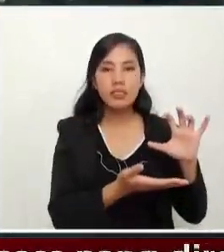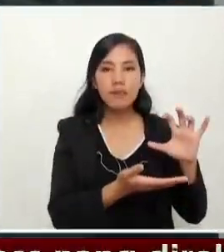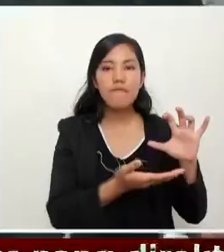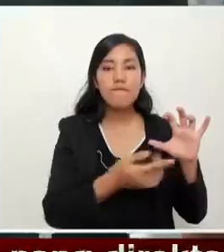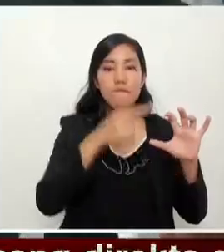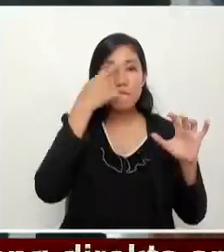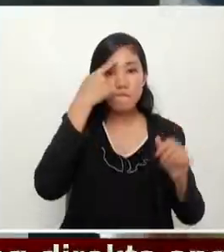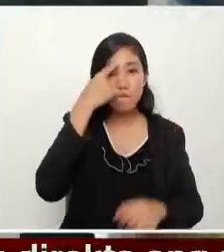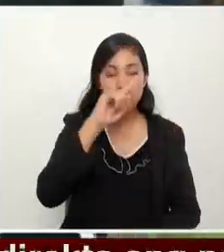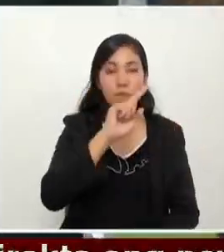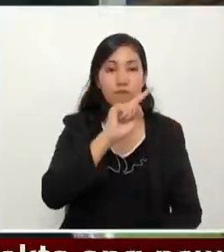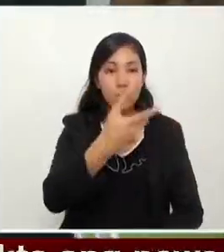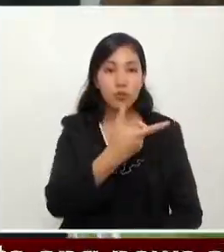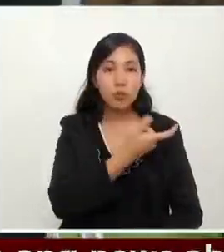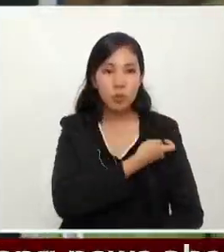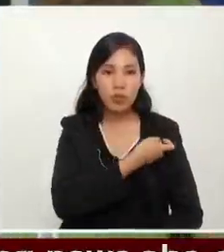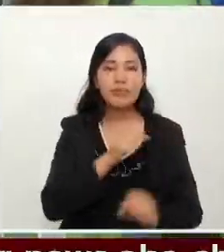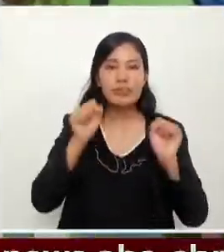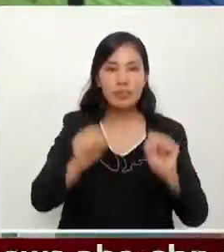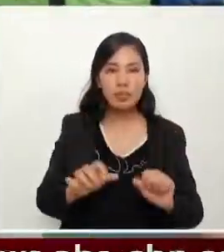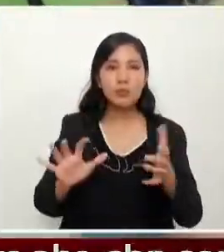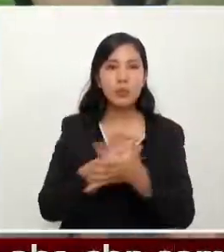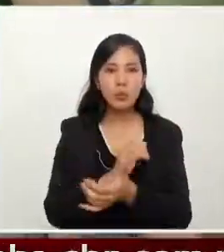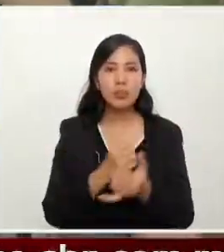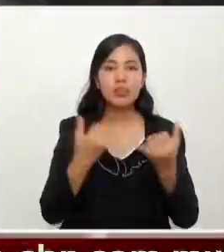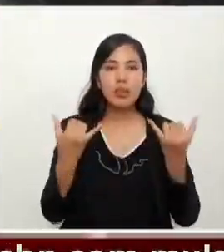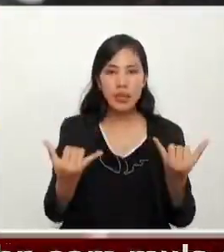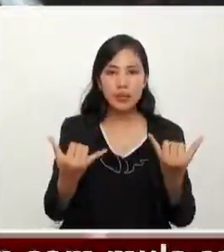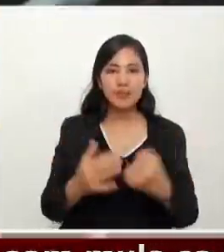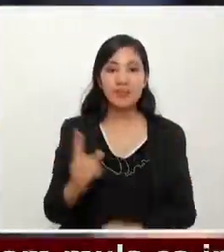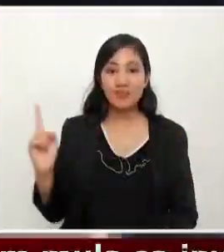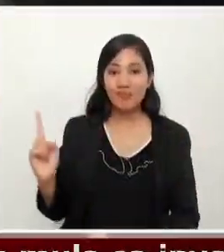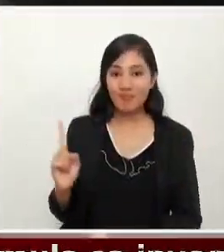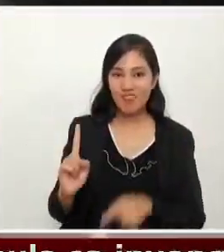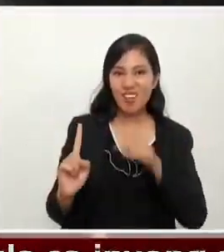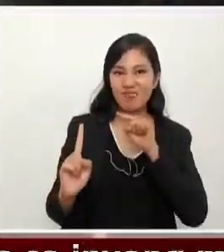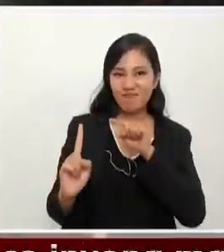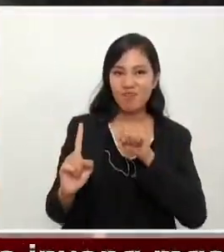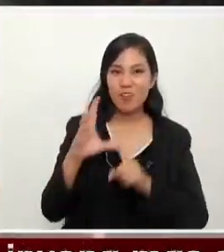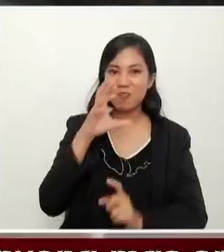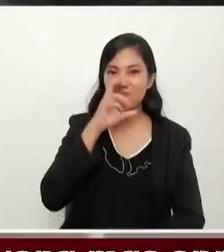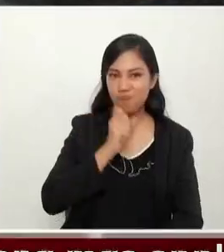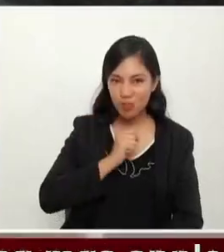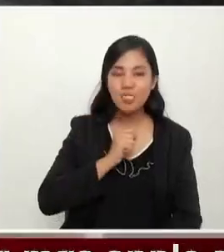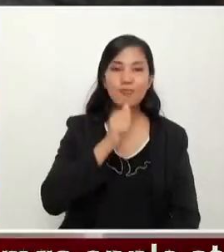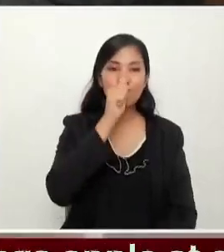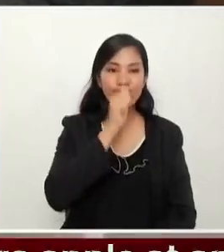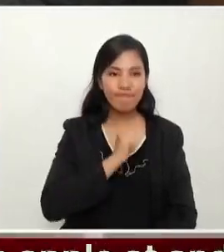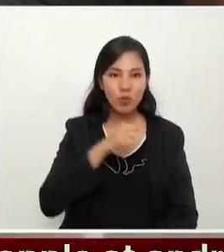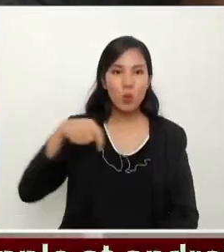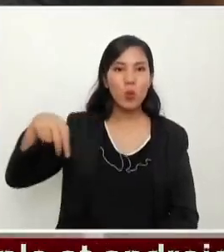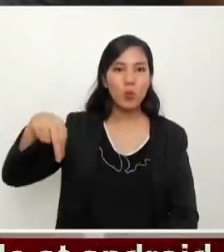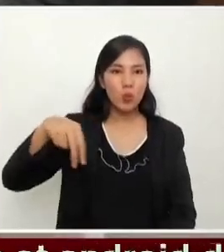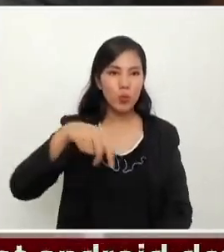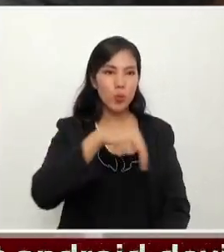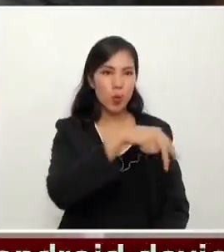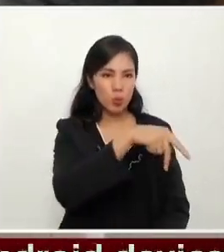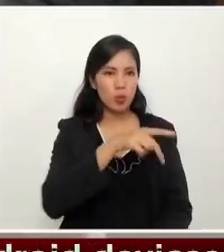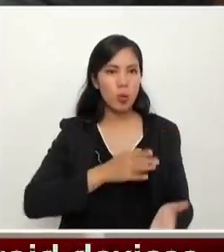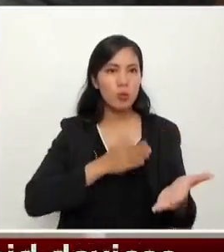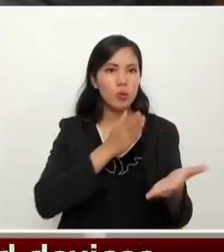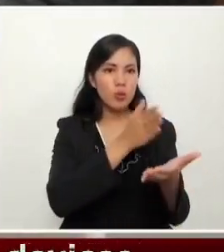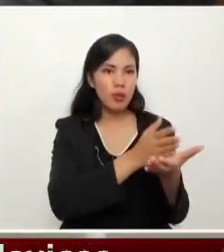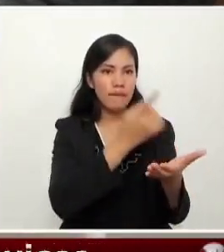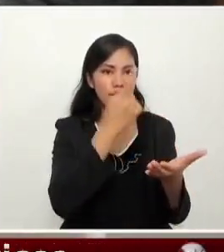sinadya ng 78-anyos na si Aling Filomena ang bakunahan. Pinagalitan ako ng kapatid ko. Sabi ng kapatid ko,